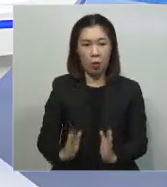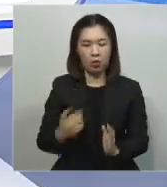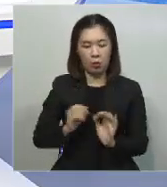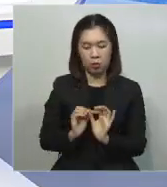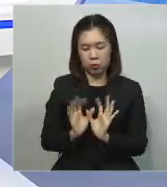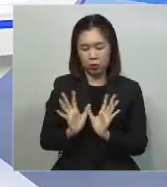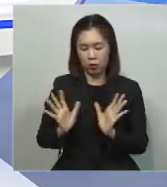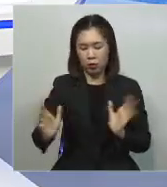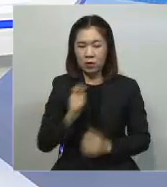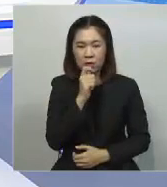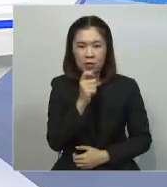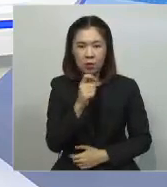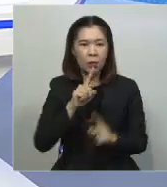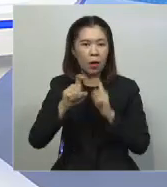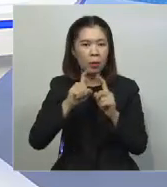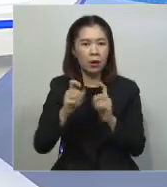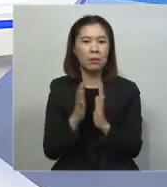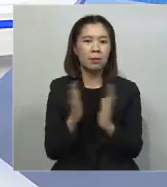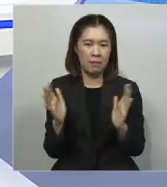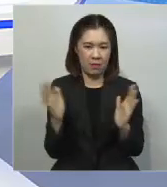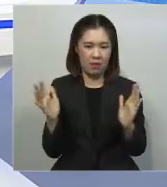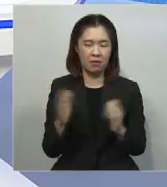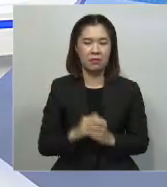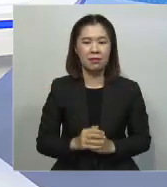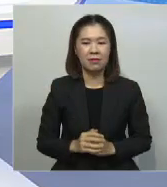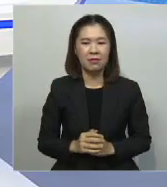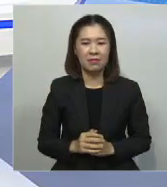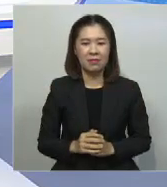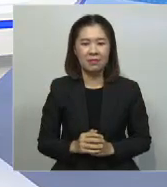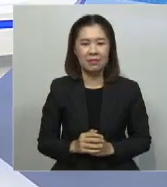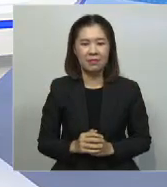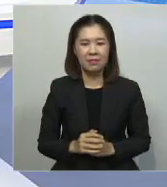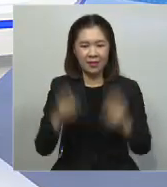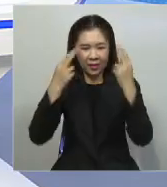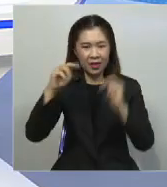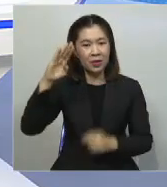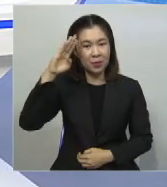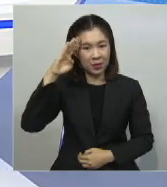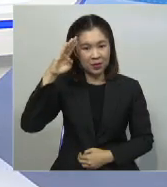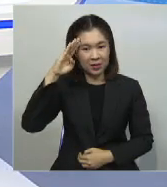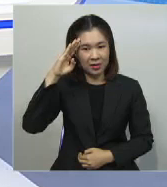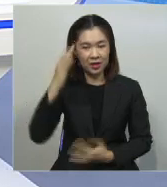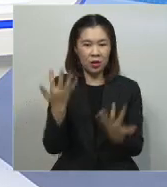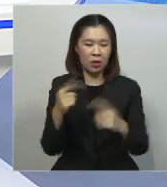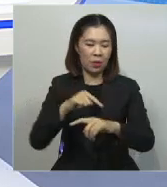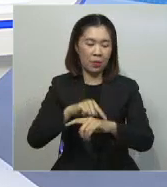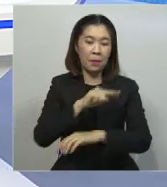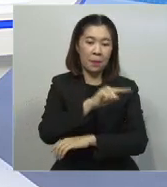มาที่มารอสัมภาษณ์อยู่เยอะมาก โดยเฉพาะสื่อรัฐมนตรีนะคะรวมไปถึงนายกรัฐมนตรีหลังจากที่เดี๋ยวช่